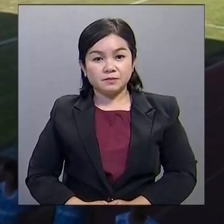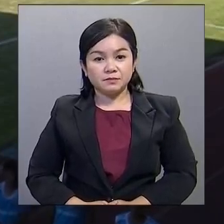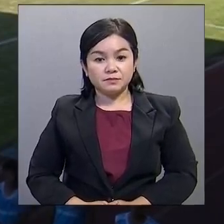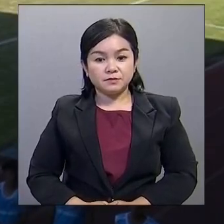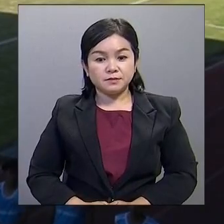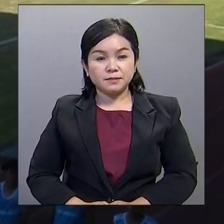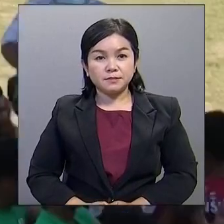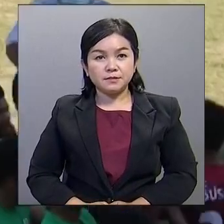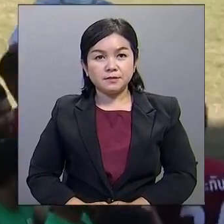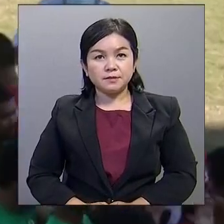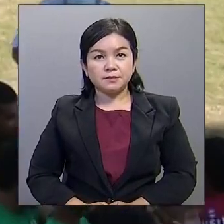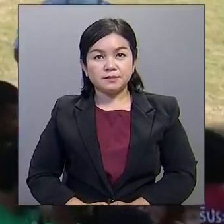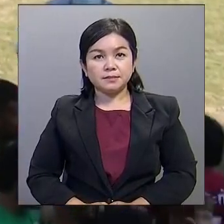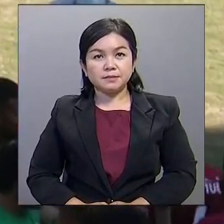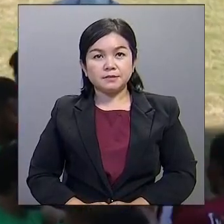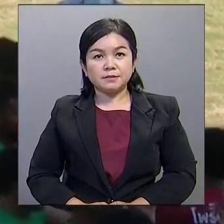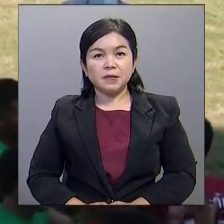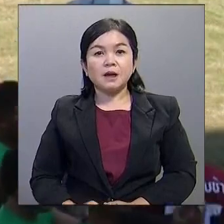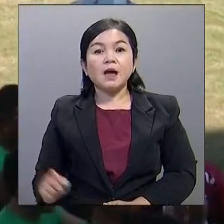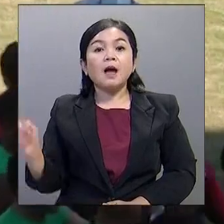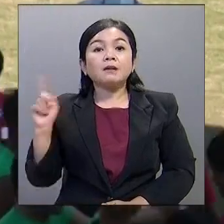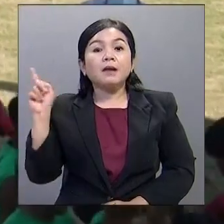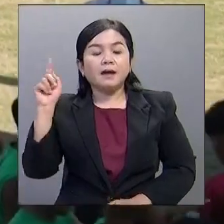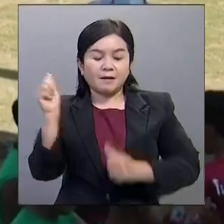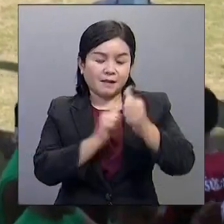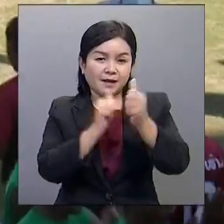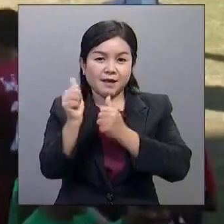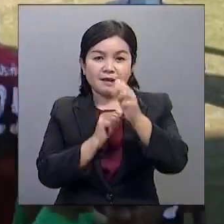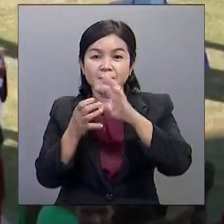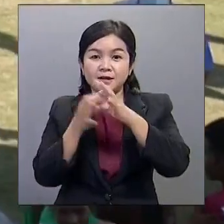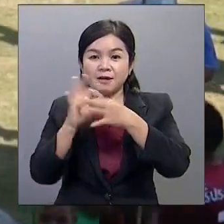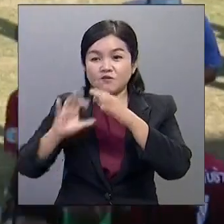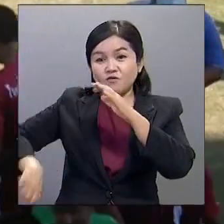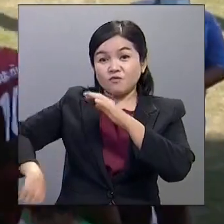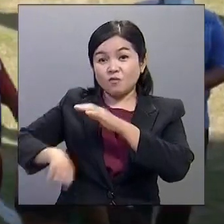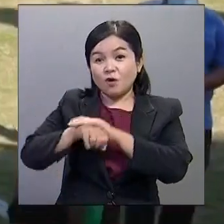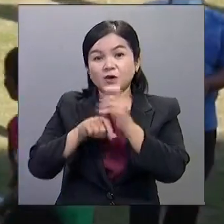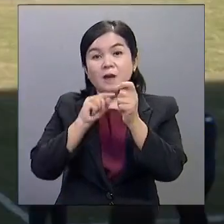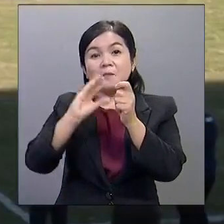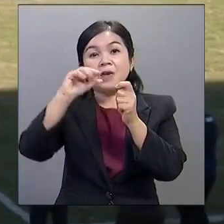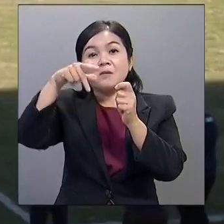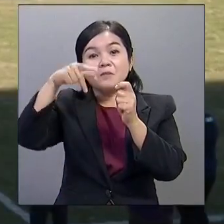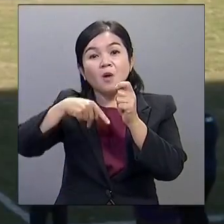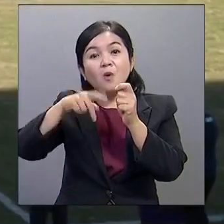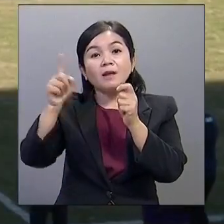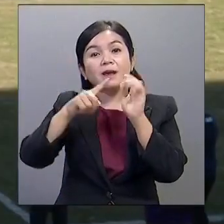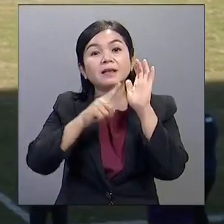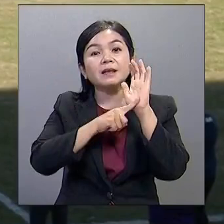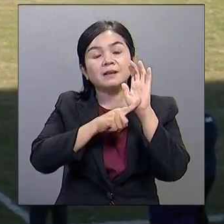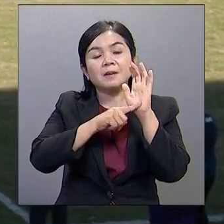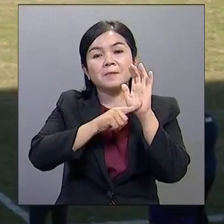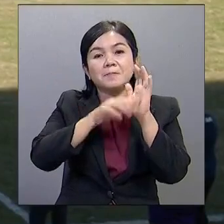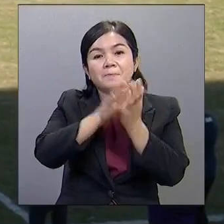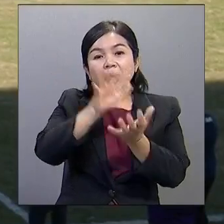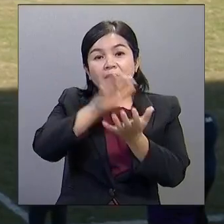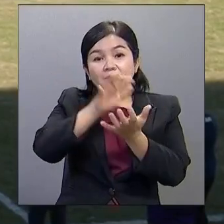ให้เห็นสนามก่อนพากันมาที่สนามจิตจาธรนะครับที่อำเภอโพประทับช้างของจังหวัดพิจิตรครับองค์การบริ